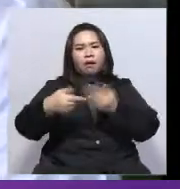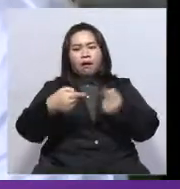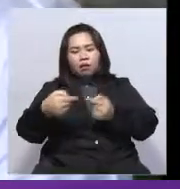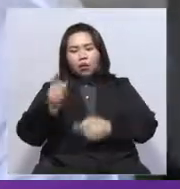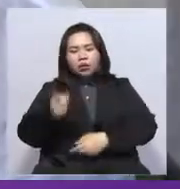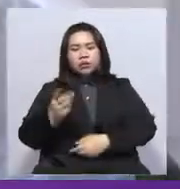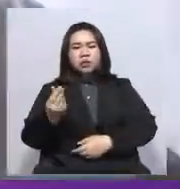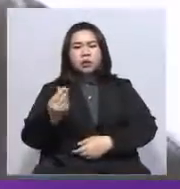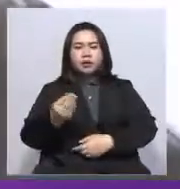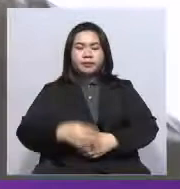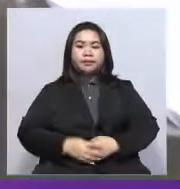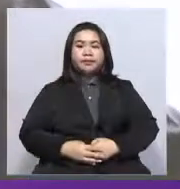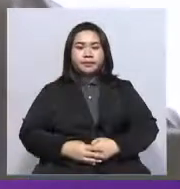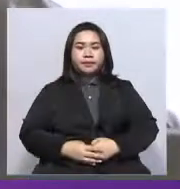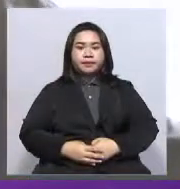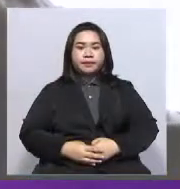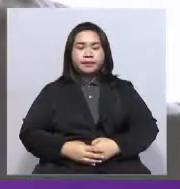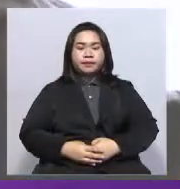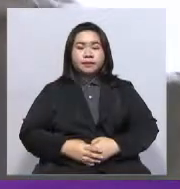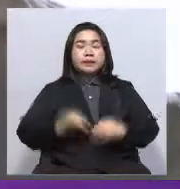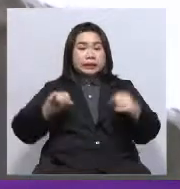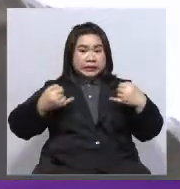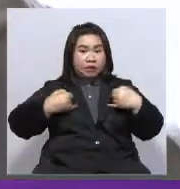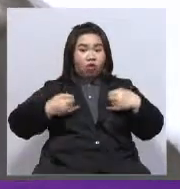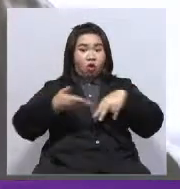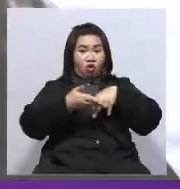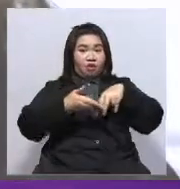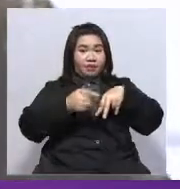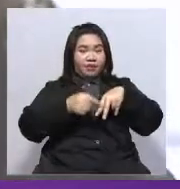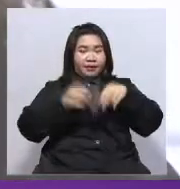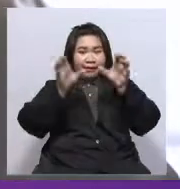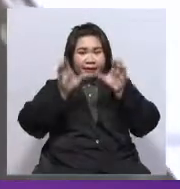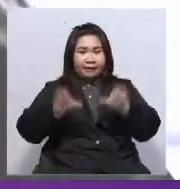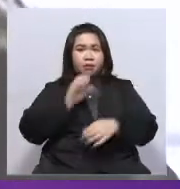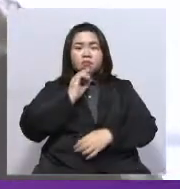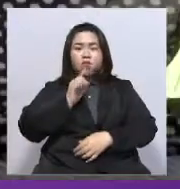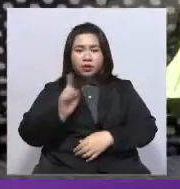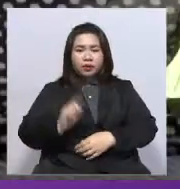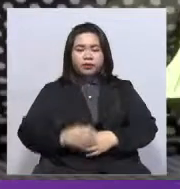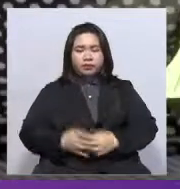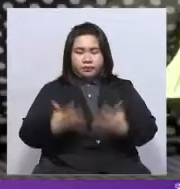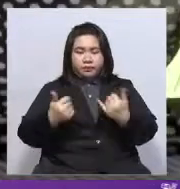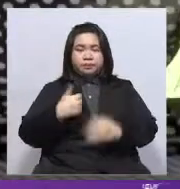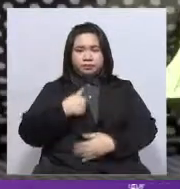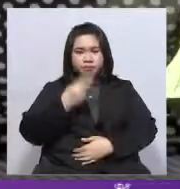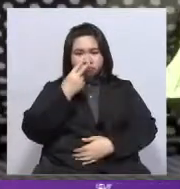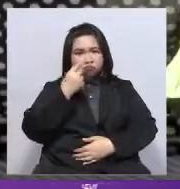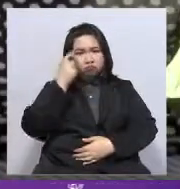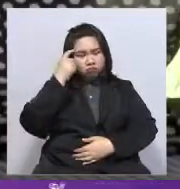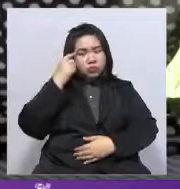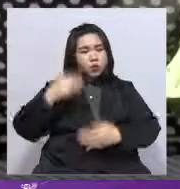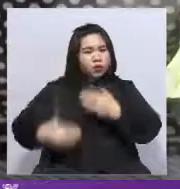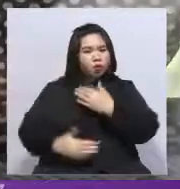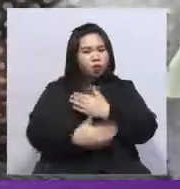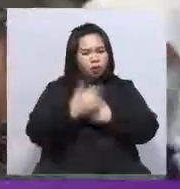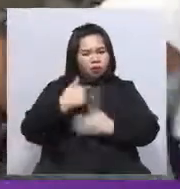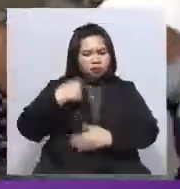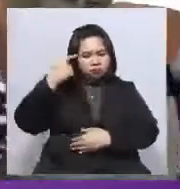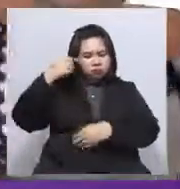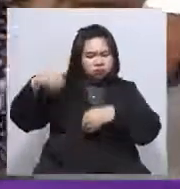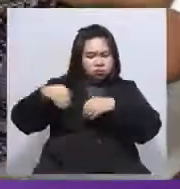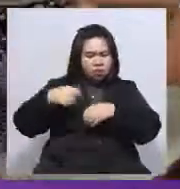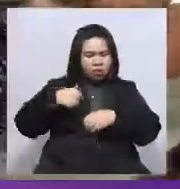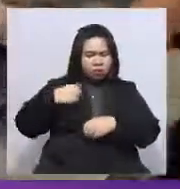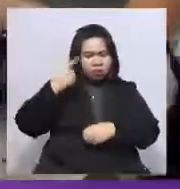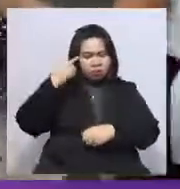าไหร่ เจ้าของบ็อกเซอร์โอ้ไมแบร์ยังแนะนำด้วยนะคะว่าเราต้องมองโอกาสจากสิ่งใกล้ตัวห